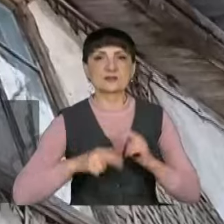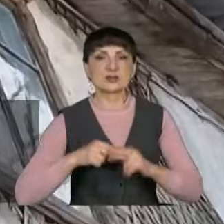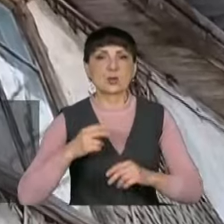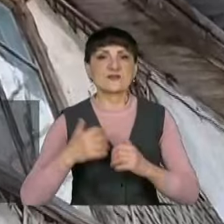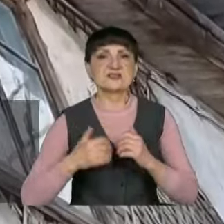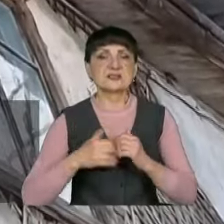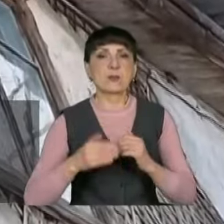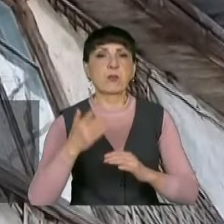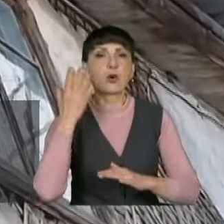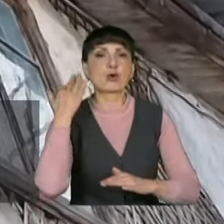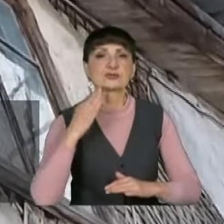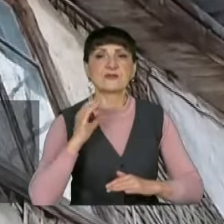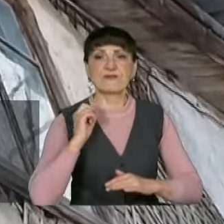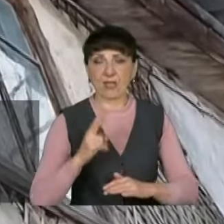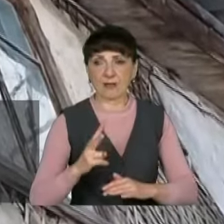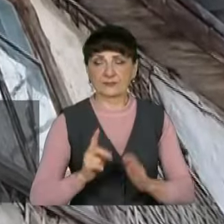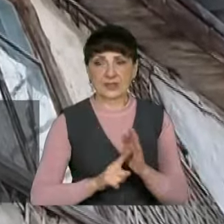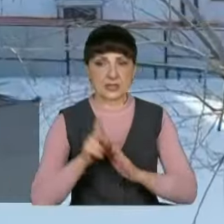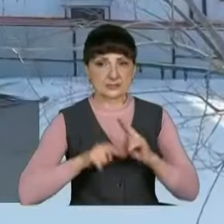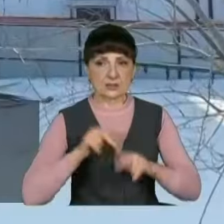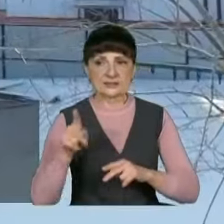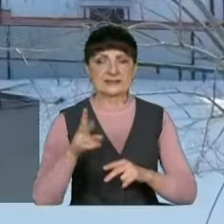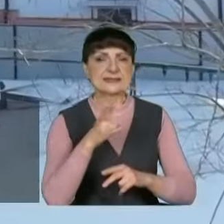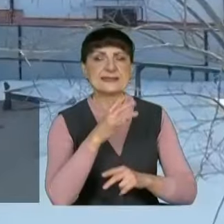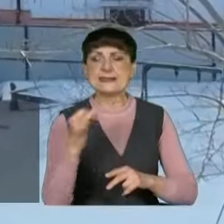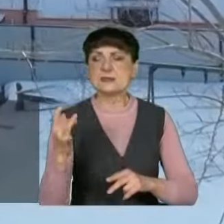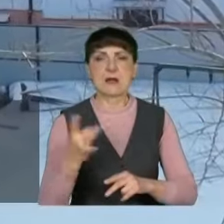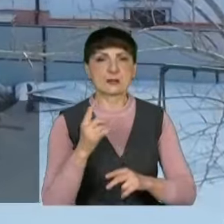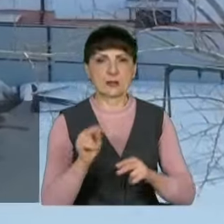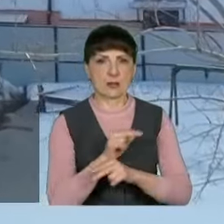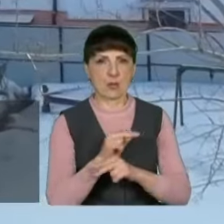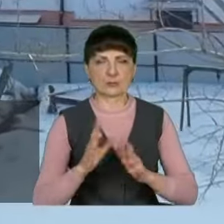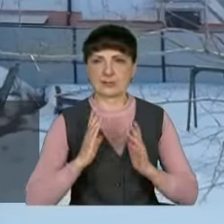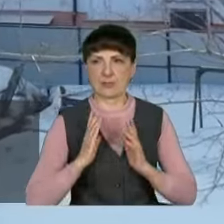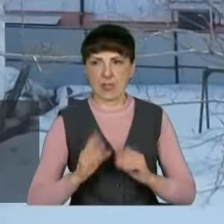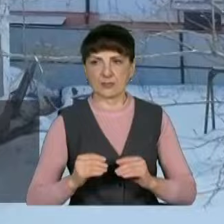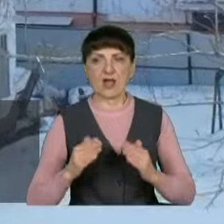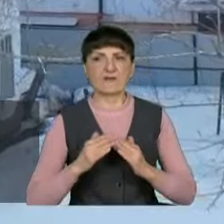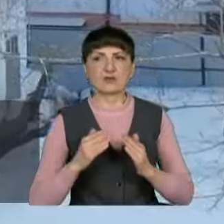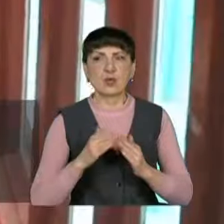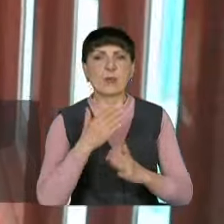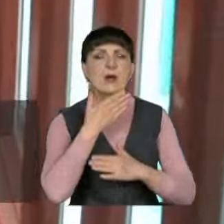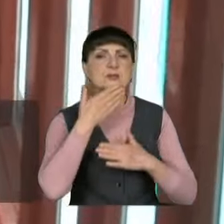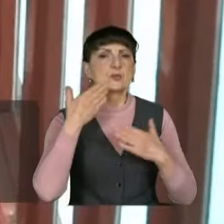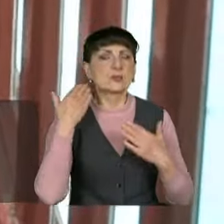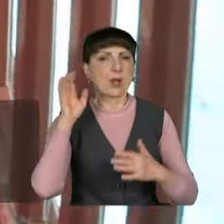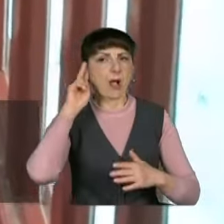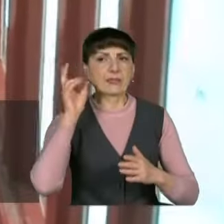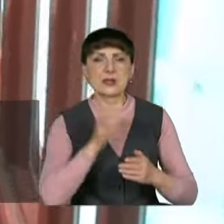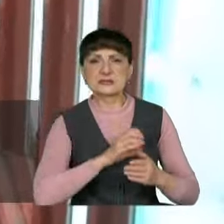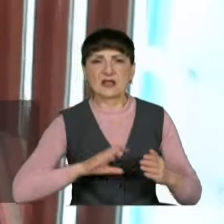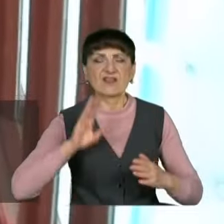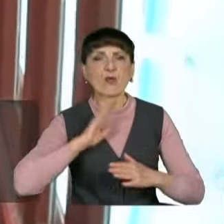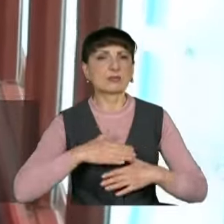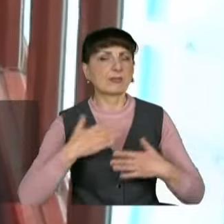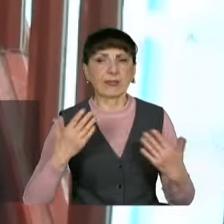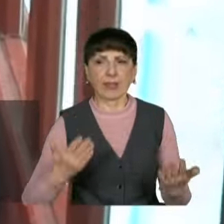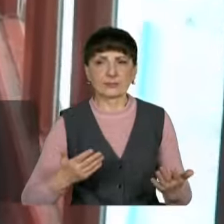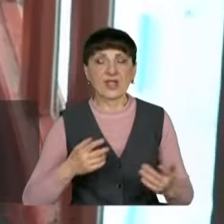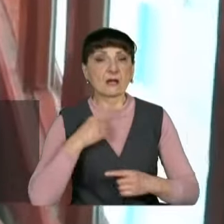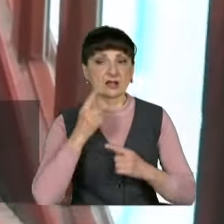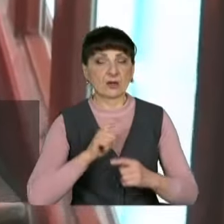середине прошлого века. С момента возведения здесь ни разу не проводился капитальный ремонт. В доме полностью отсутствует канализация и водоснабжение. Как